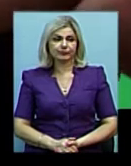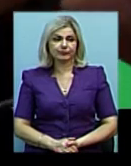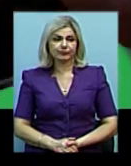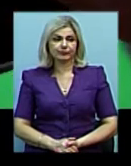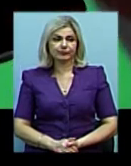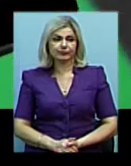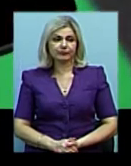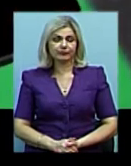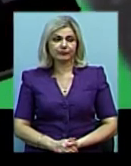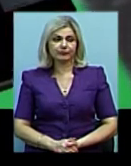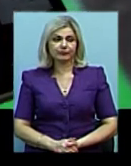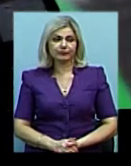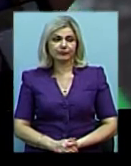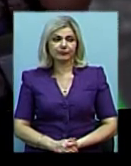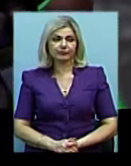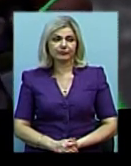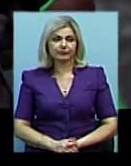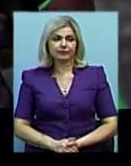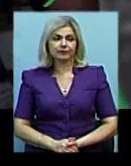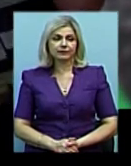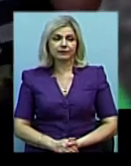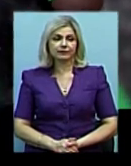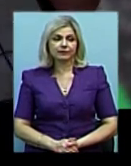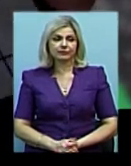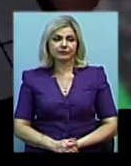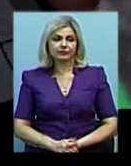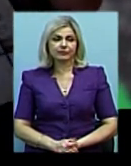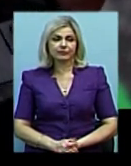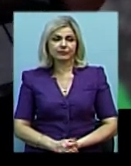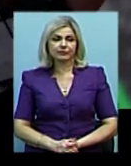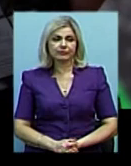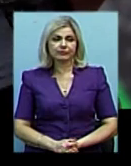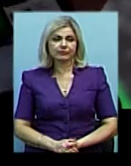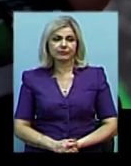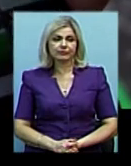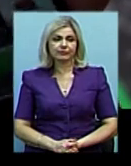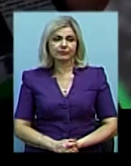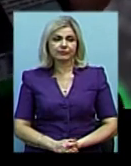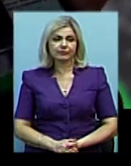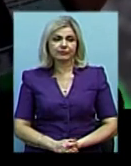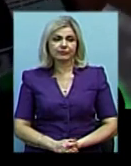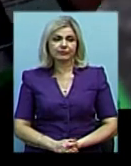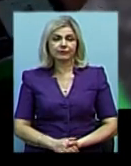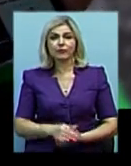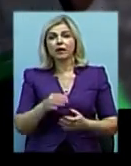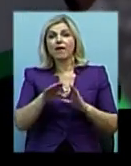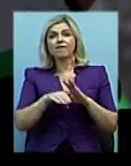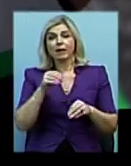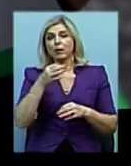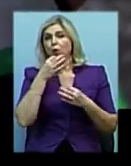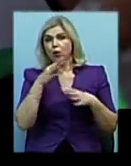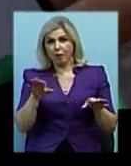заходимо, ось нажимаємо сюди і використовуємо будь-яку картинку. Так, картинку, наприклад, акулу, так